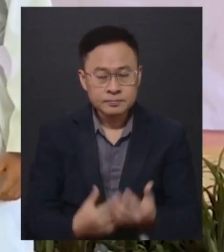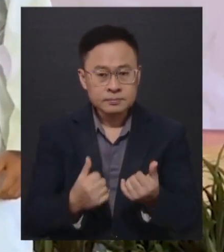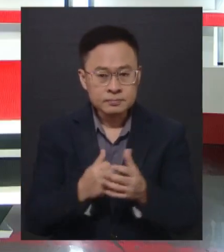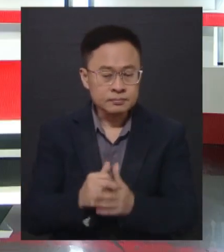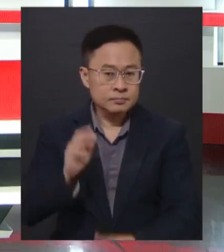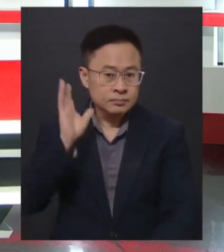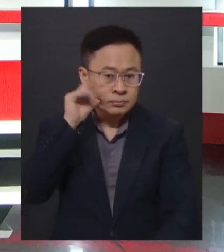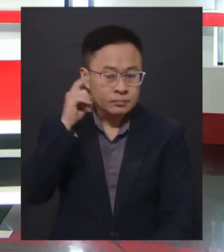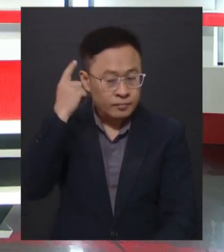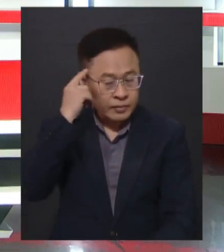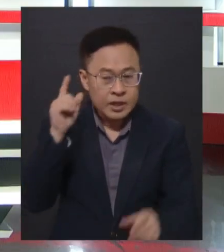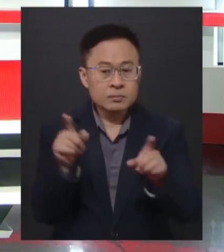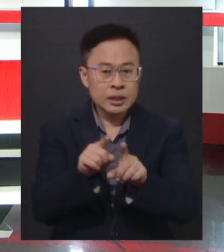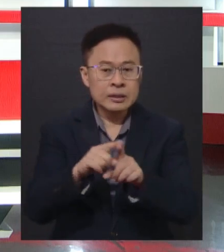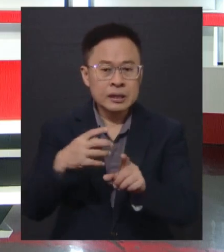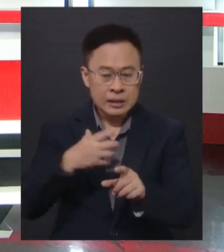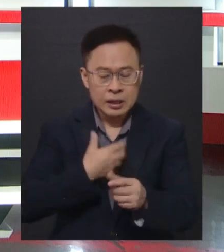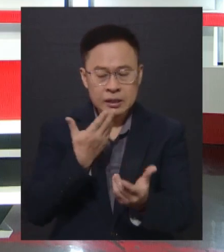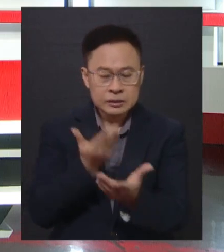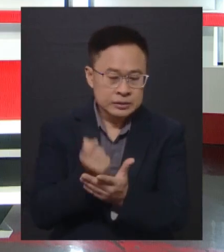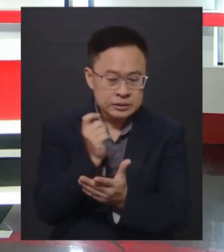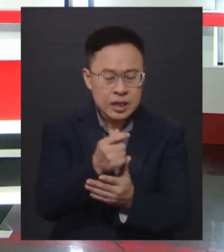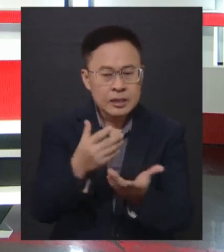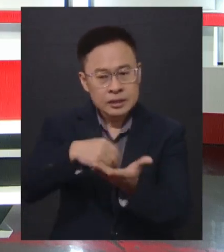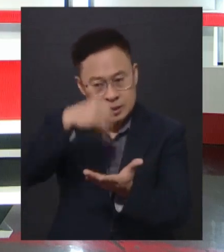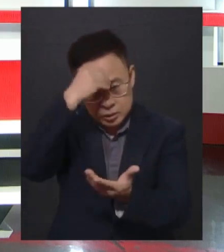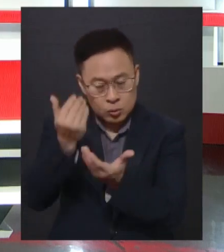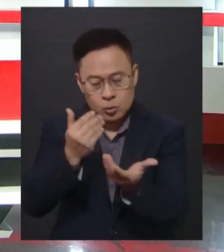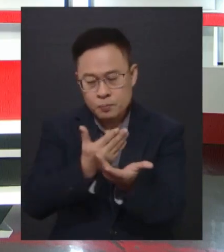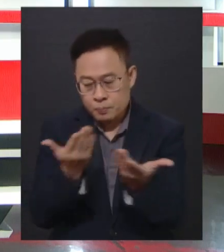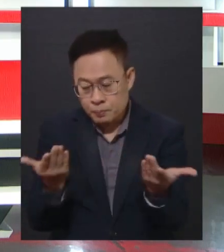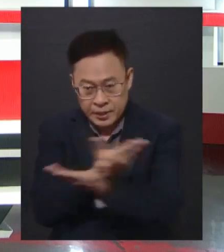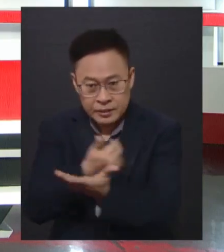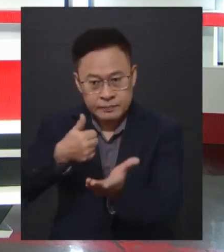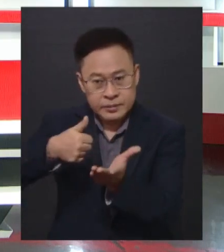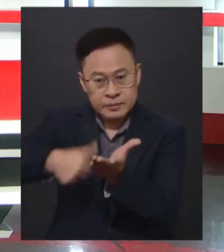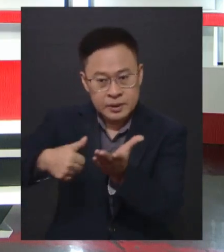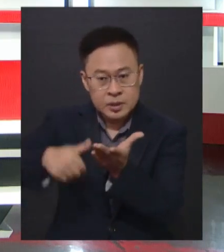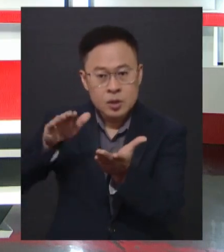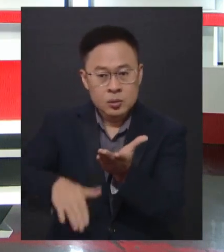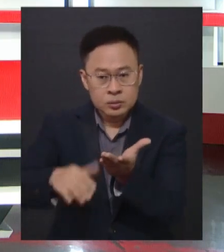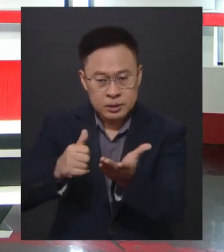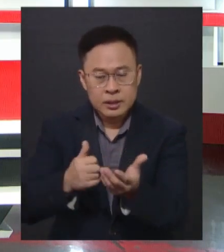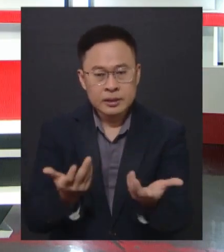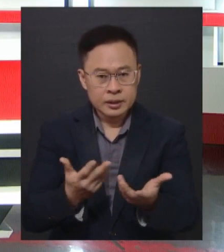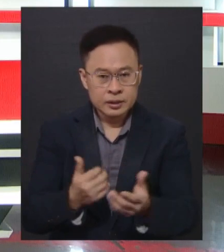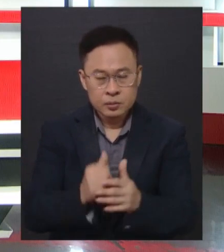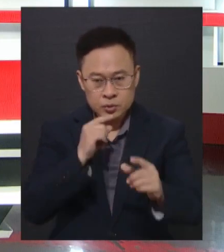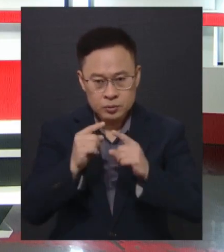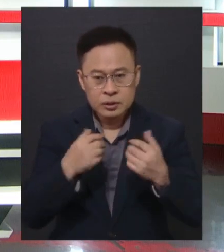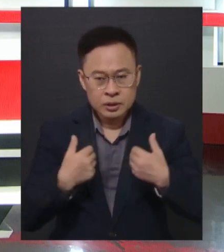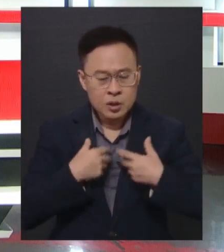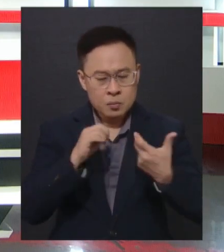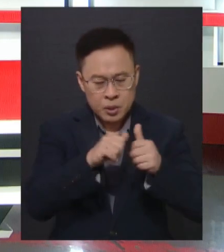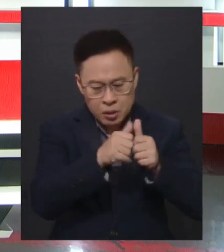ายท่านก็อยากจะให้เกิดขึ้นได้จริงๆนะคะเพราะอย่างที่คุณวิวบอกไปว่าได้มีการไปเหมือนไปลงพื้นที่จริงๆไปเจอว่าปัญห